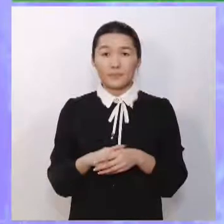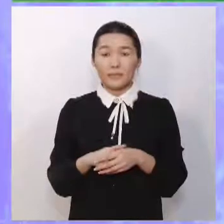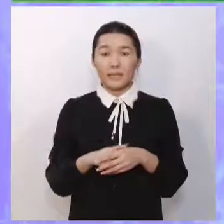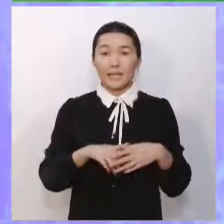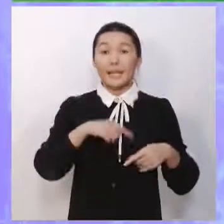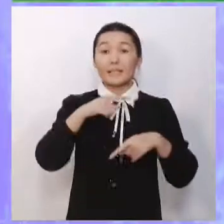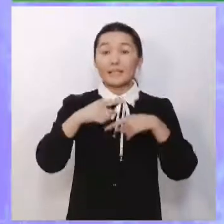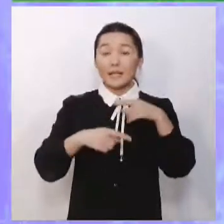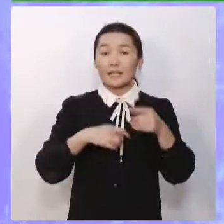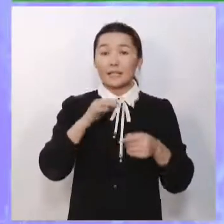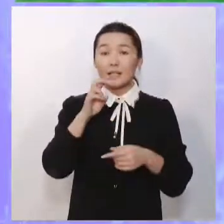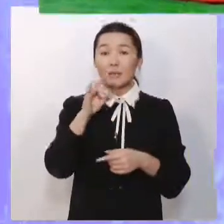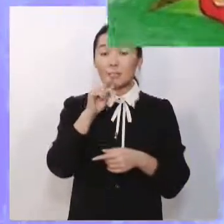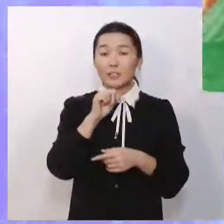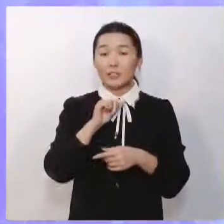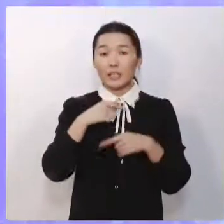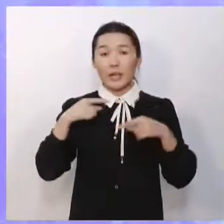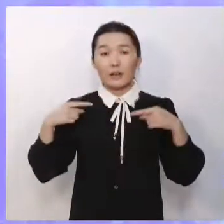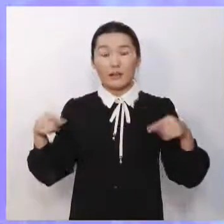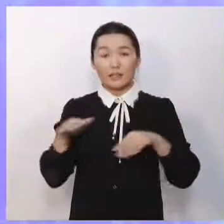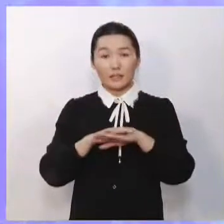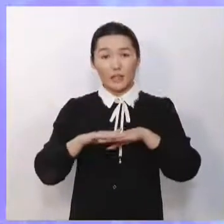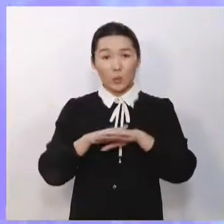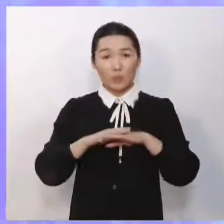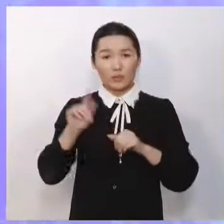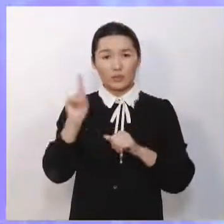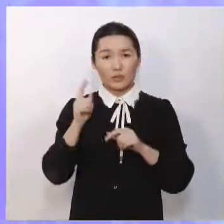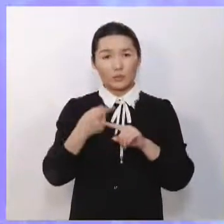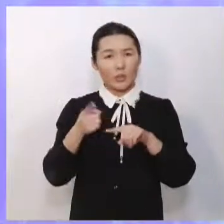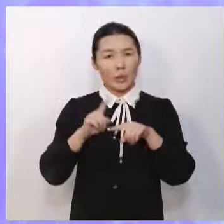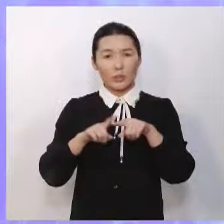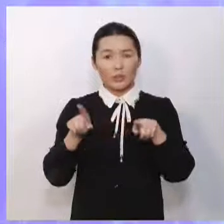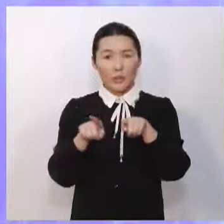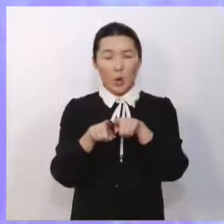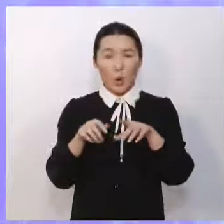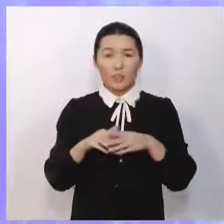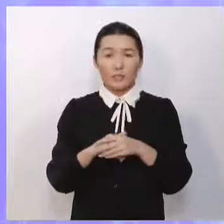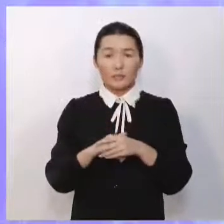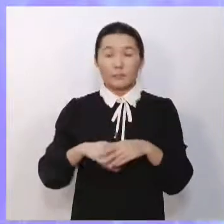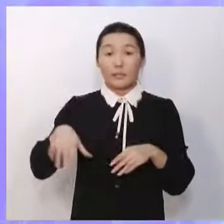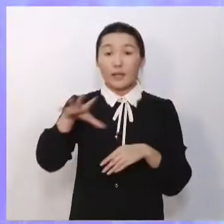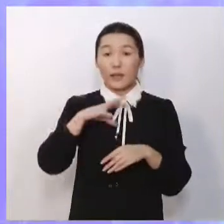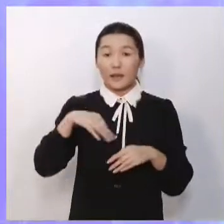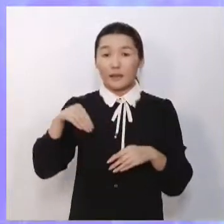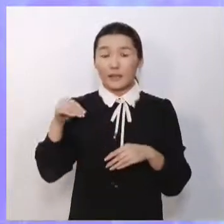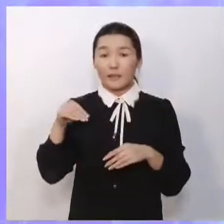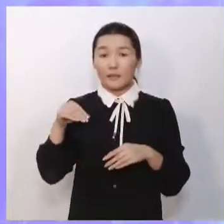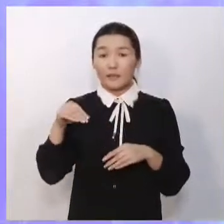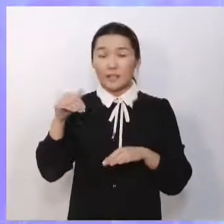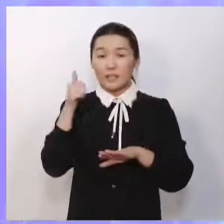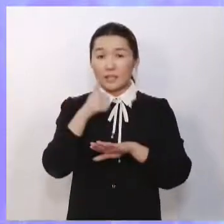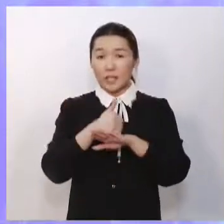Традиции и обычаи разных народов в чем-то очень похожи, и все они заключают в